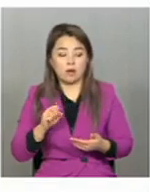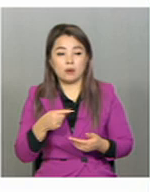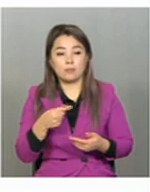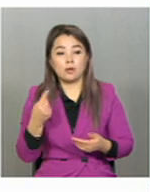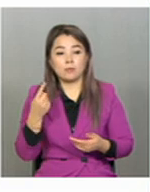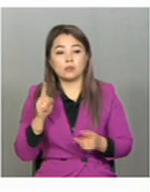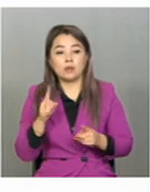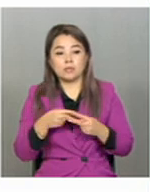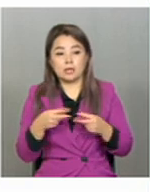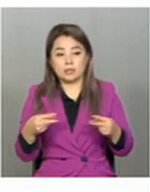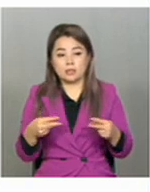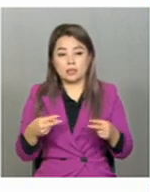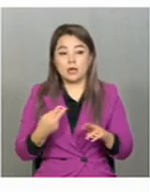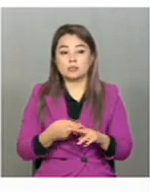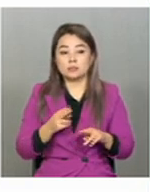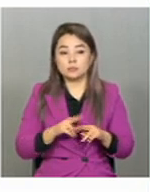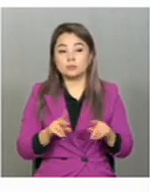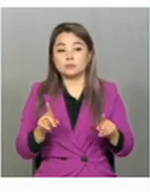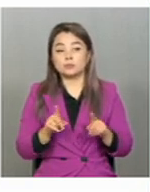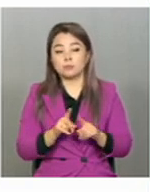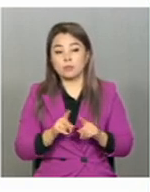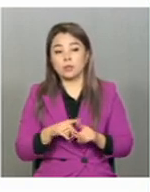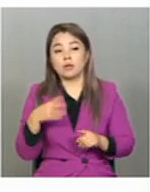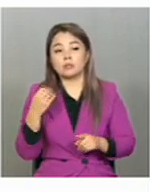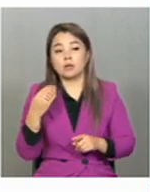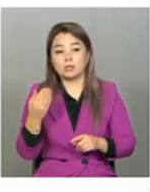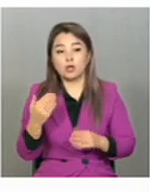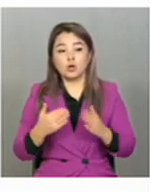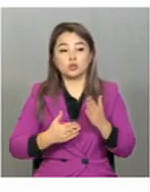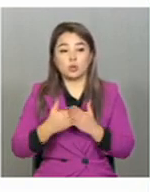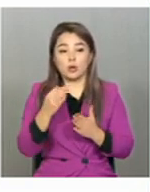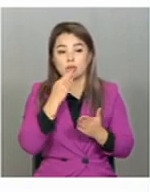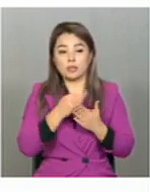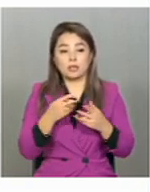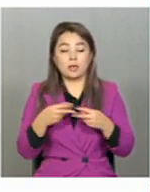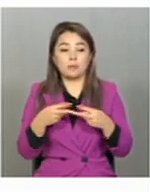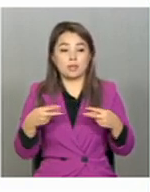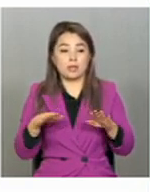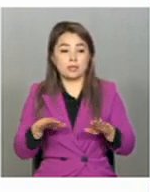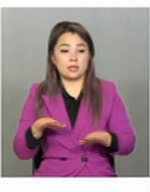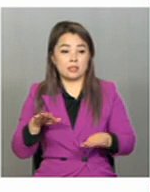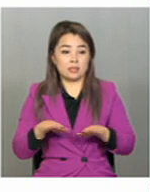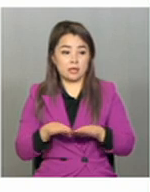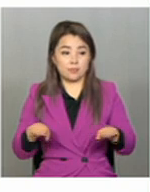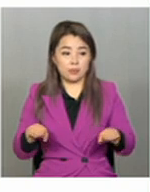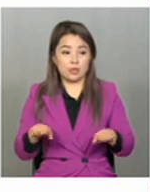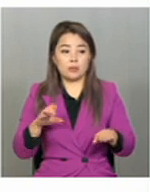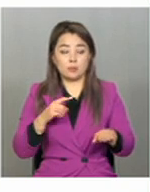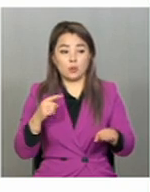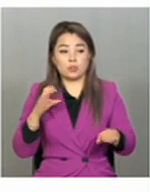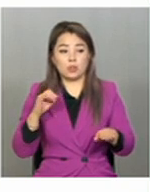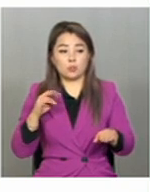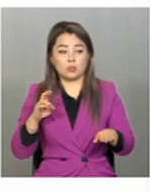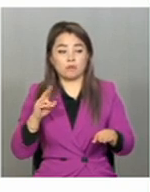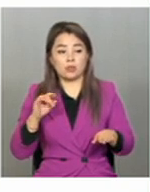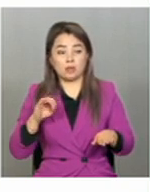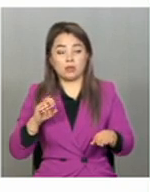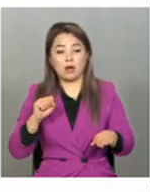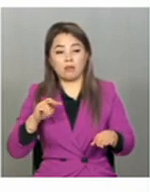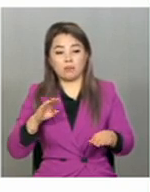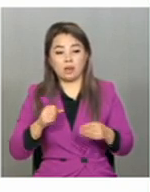болады? Онда тағы да мынау жоғарыдағы тепе-теңдіктен ол минус синус квадрат альфаға тең